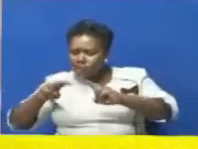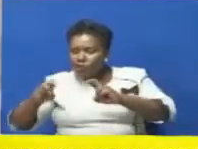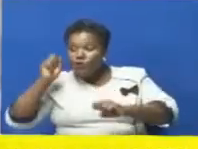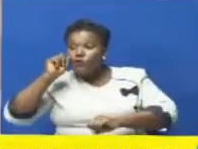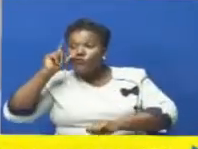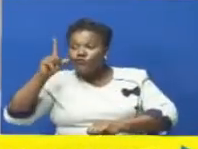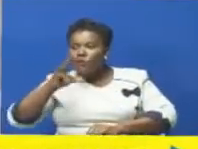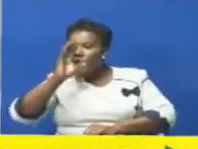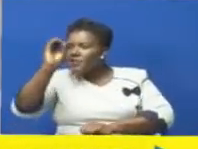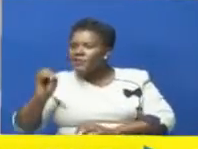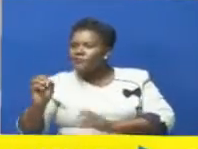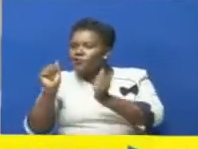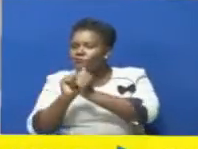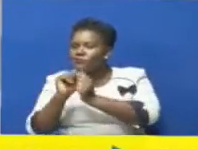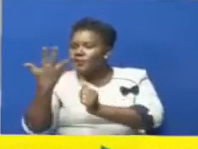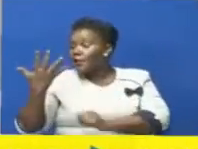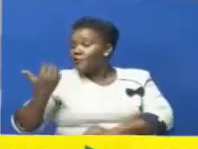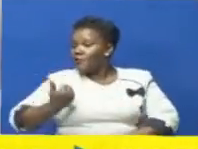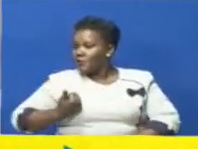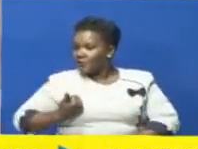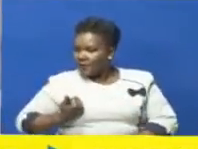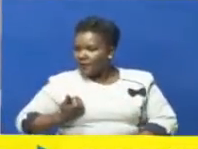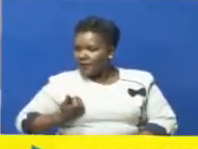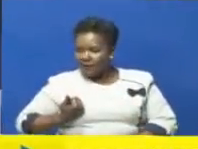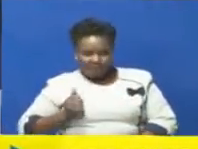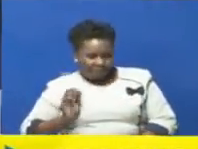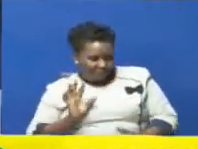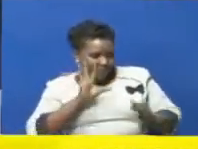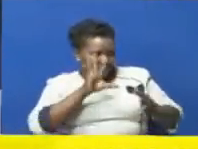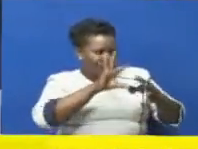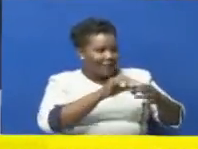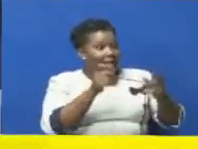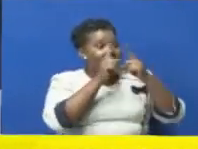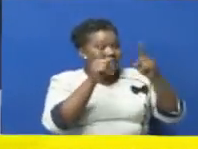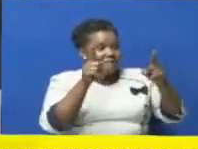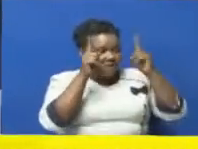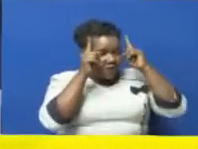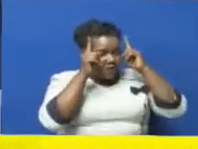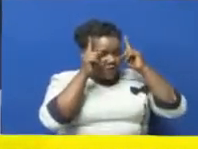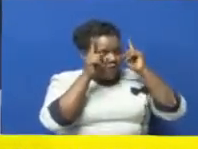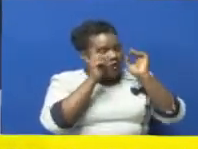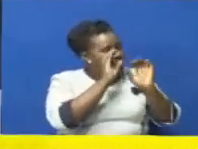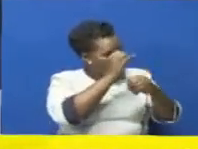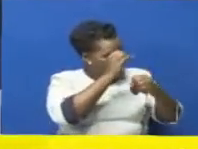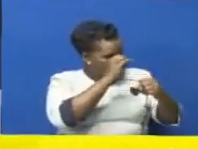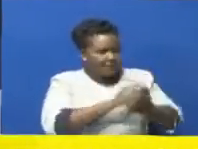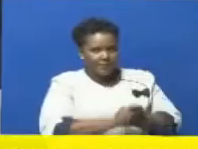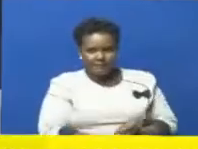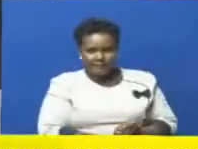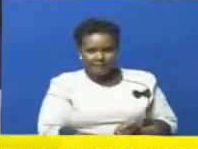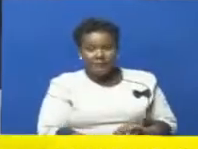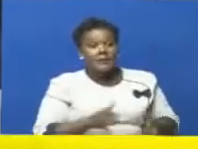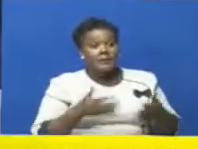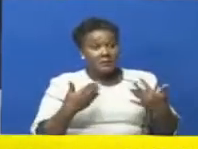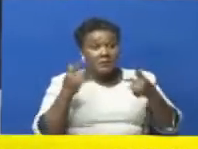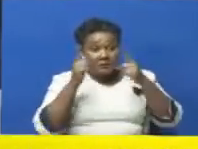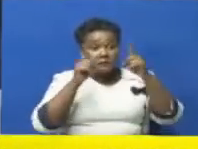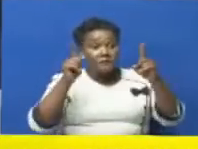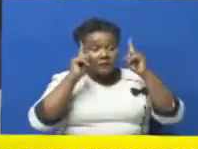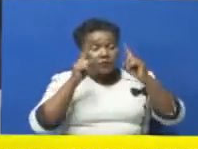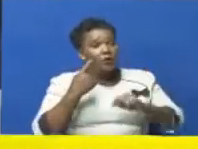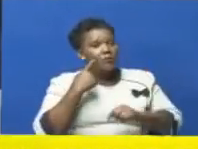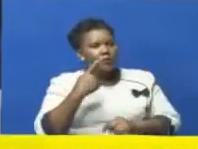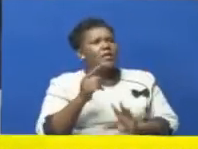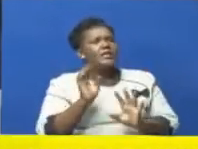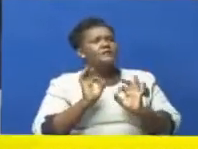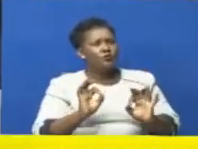kike ambao wanadahiliwa katika vyuo vya sayansi. Kutokana na changamoto hiyo, jitihada mbalimbali zimeendelea kufanyika